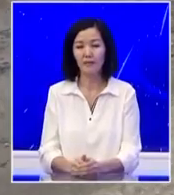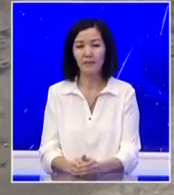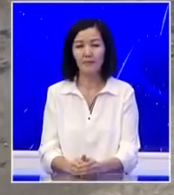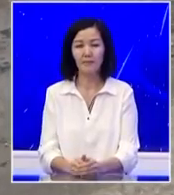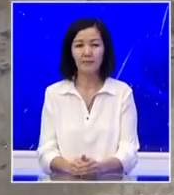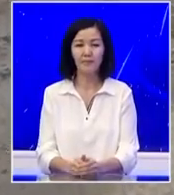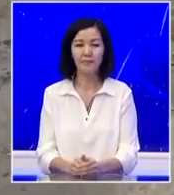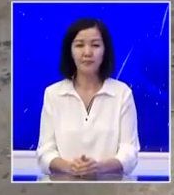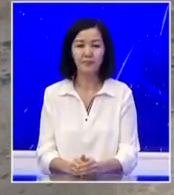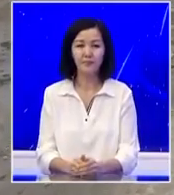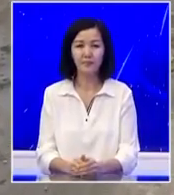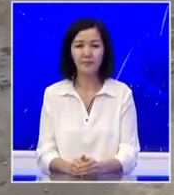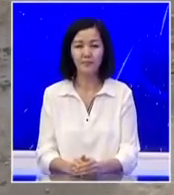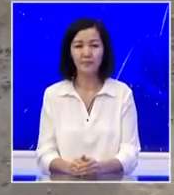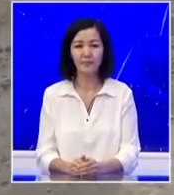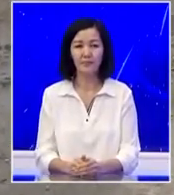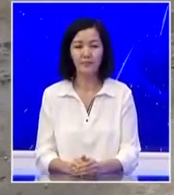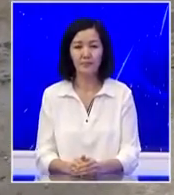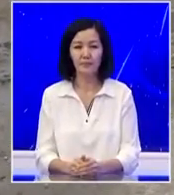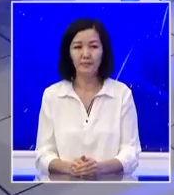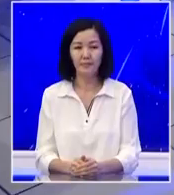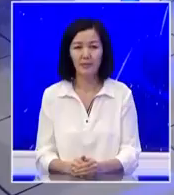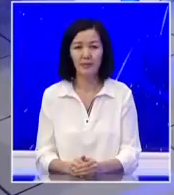Дүйсен, Жетісу телеарнасы, Талдықорған.